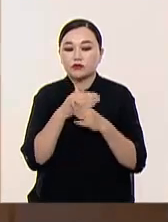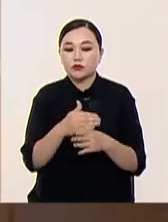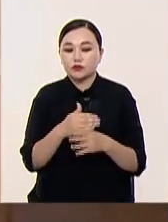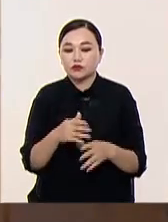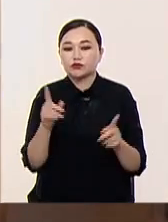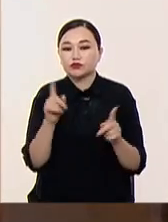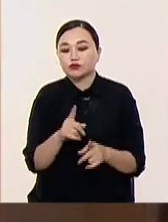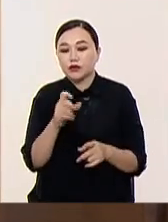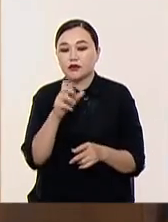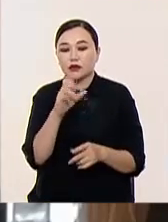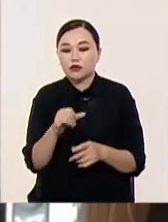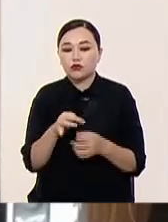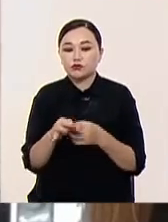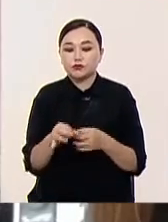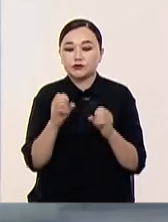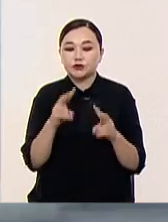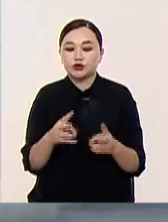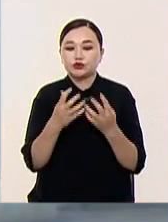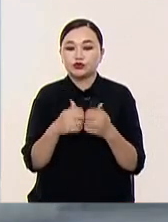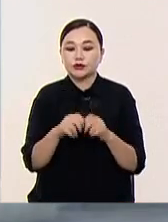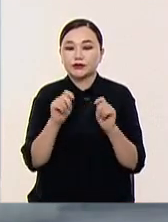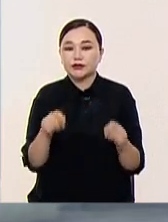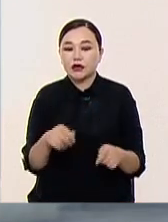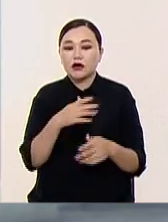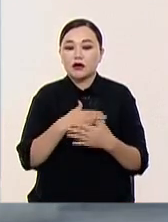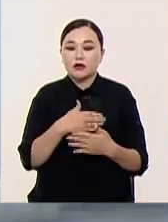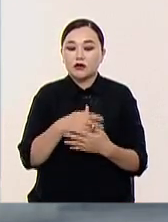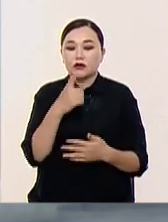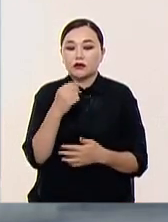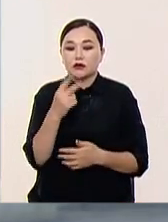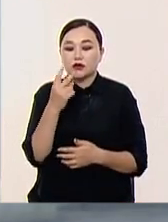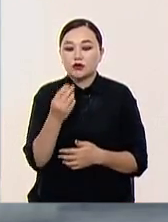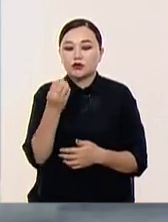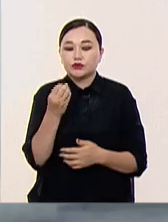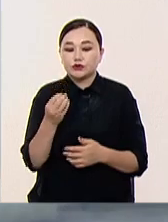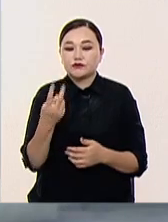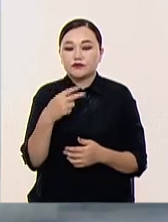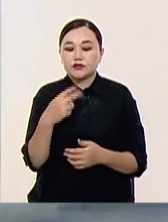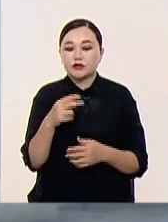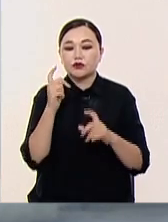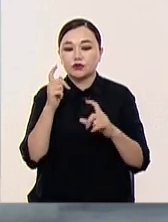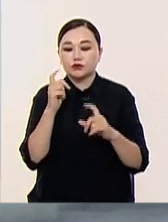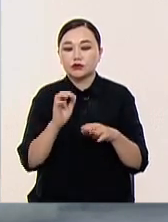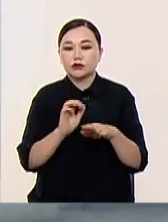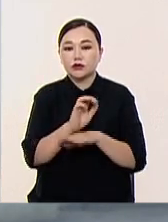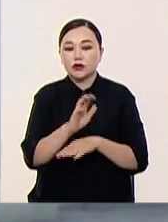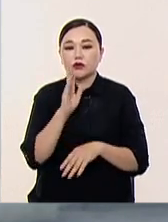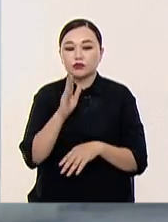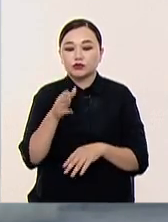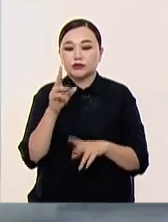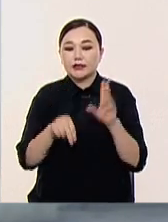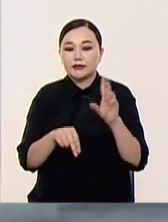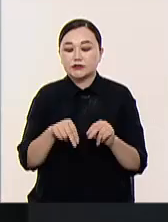үшін Атырау облысы бойынша арнайы шот ашылды. Ал белсенділер 1-2 күнде тағы 20 жүк көлігі жолға шығады деп